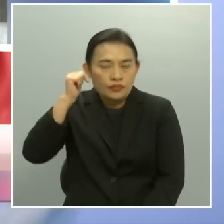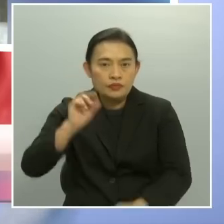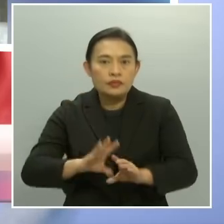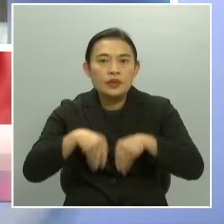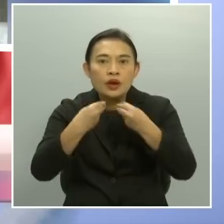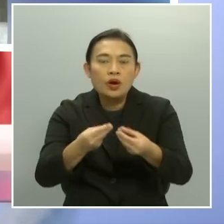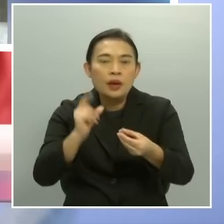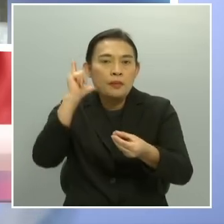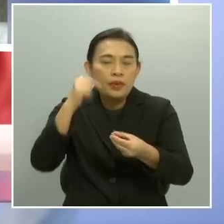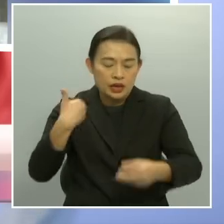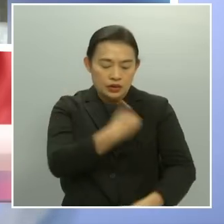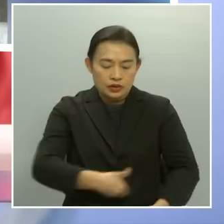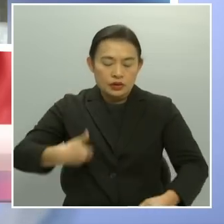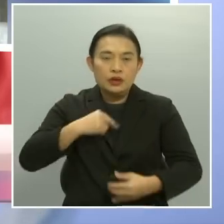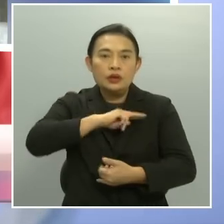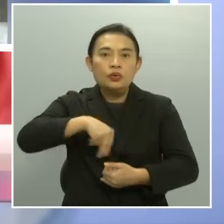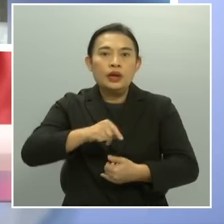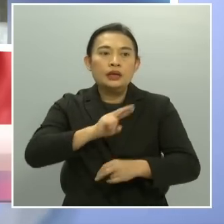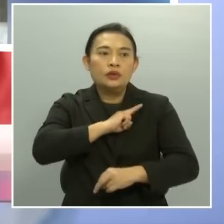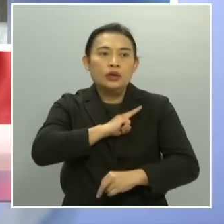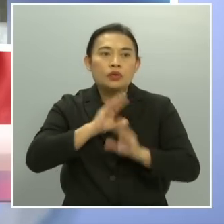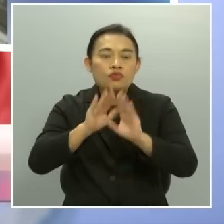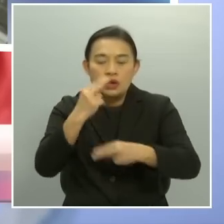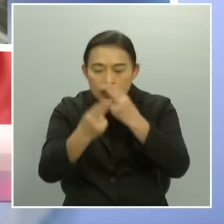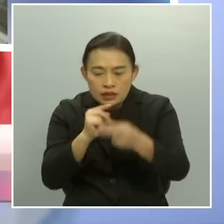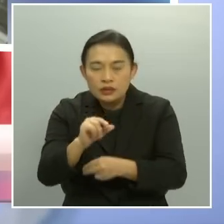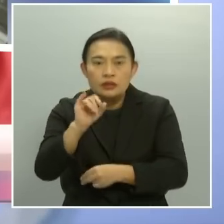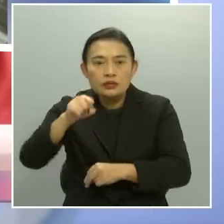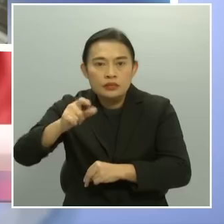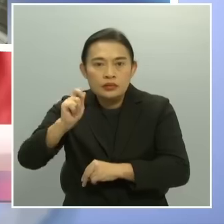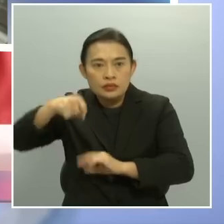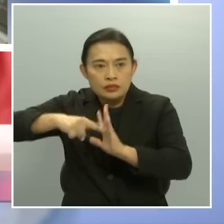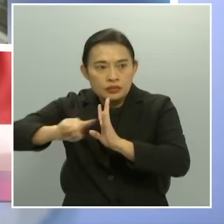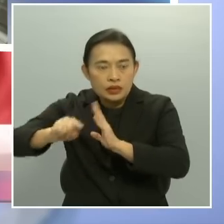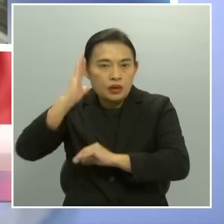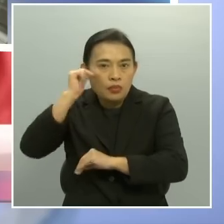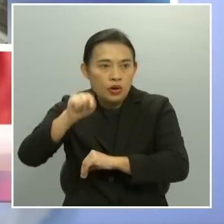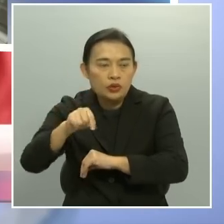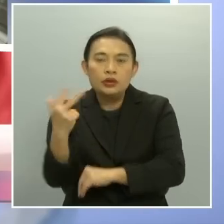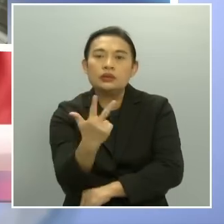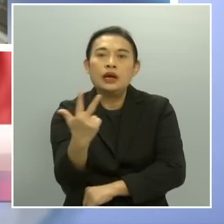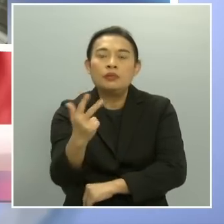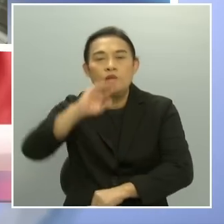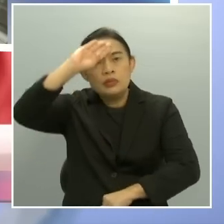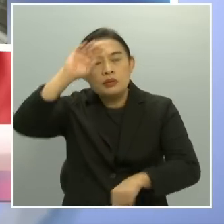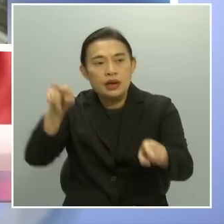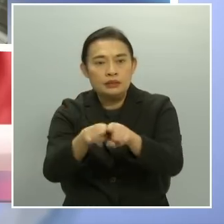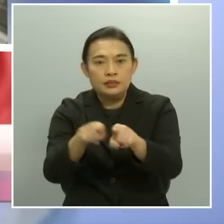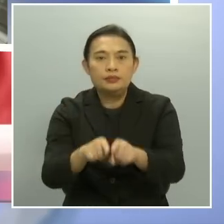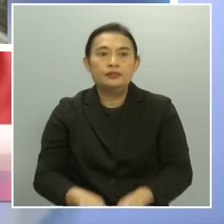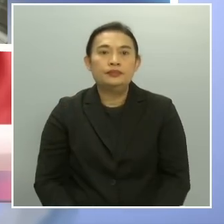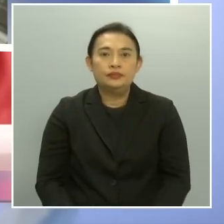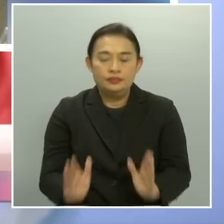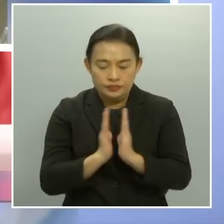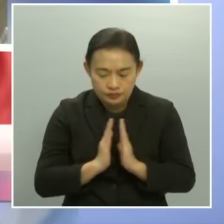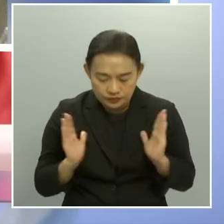แลตัวเองดีๆนะฝากเยี่ยมคุณไอซ์แล้วก็คุณพ่อด้วยนะฮะคือตอนนี้ทั้ง3คนไม่สบายเหมือนกันหมดเลย ค่ะขอบคุณมากค่ะ